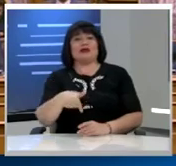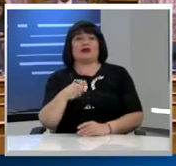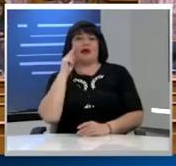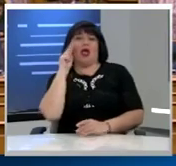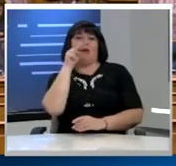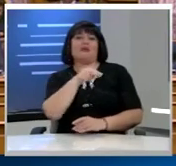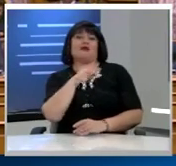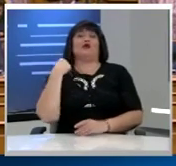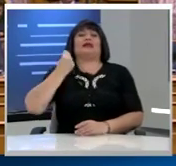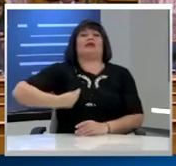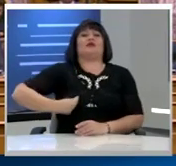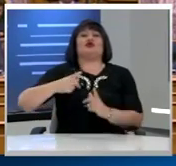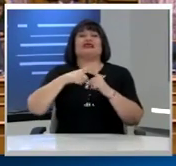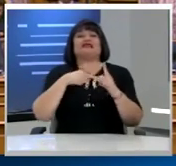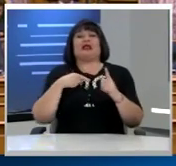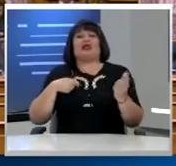της Δημόσιας Διοίκησης.